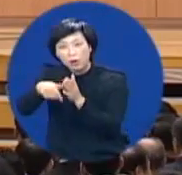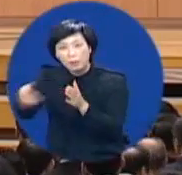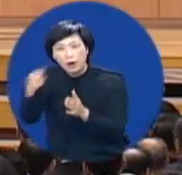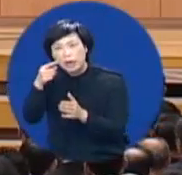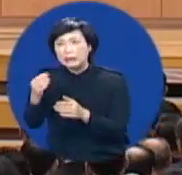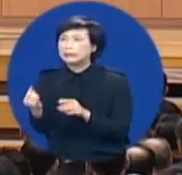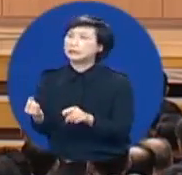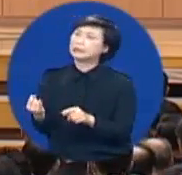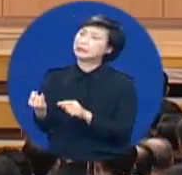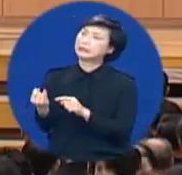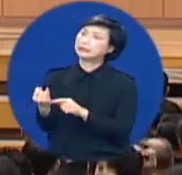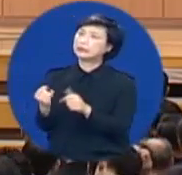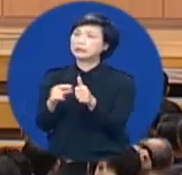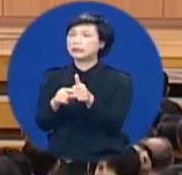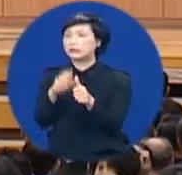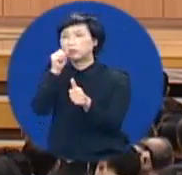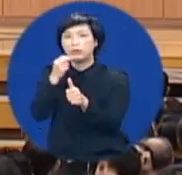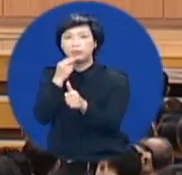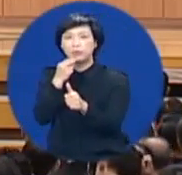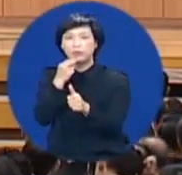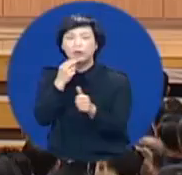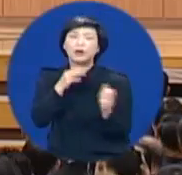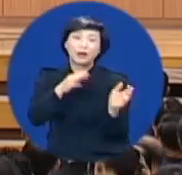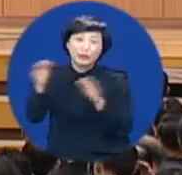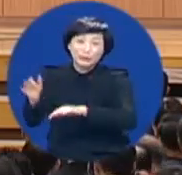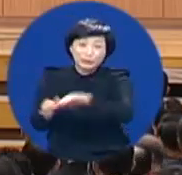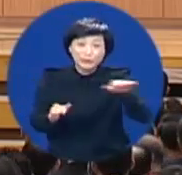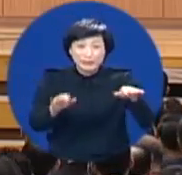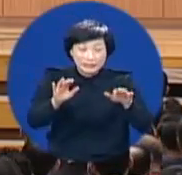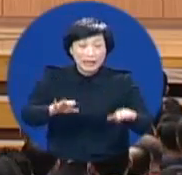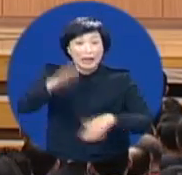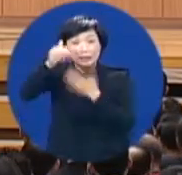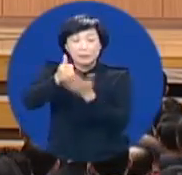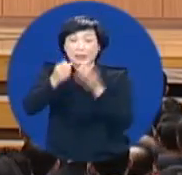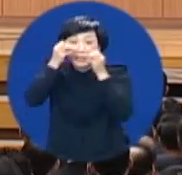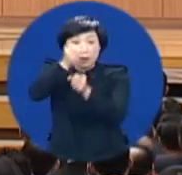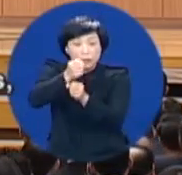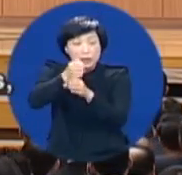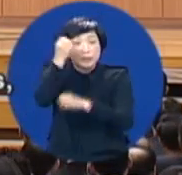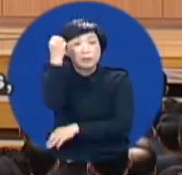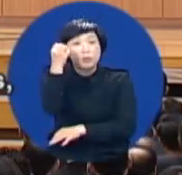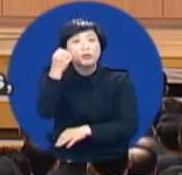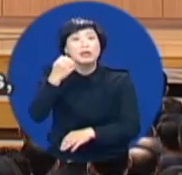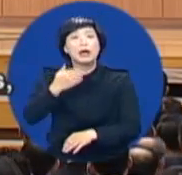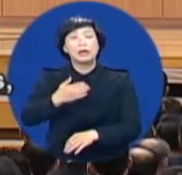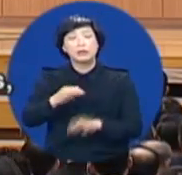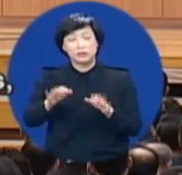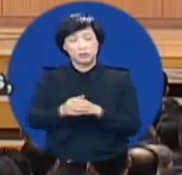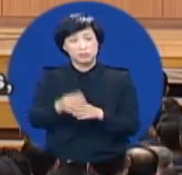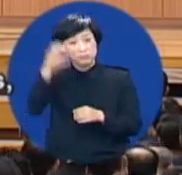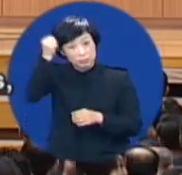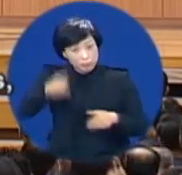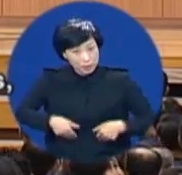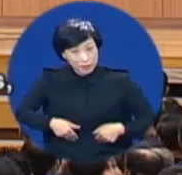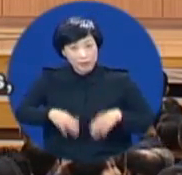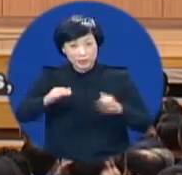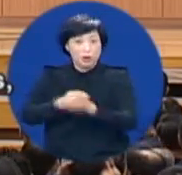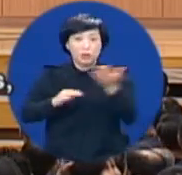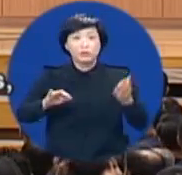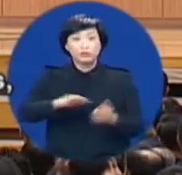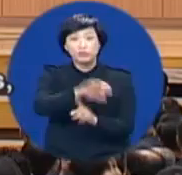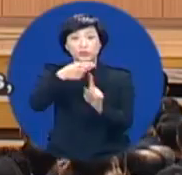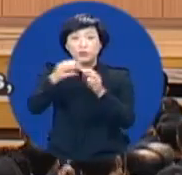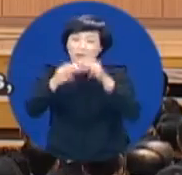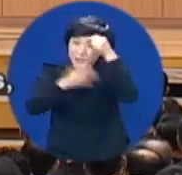그래서 우리는 하나님이 창조한 본질을 떠났죠. 우리 교회가 이렇게 커도요.